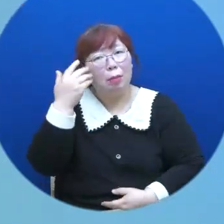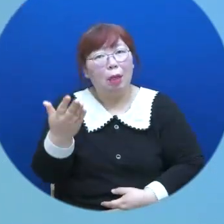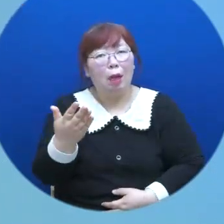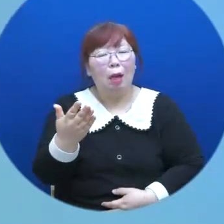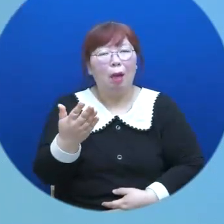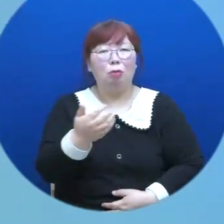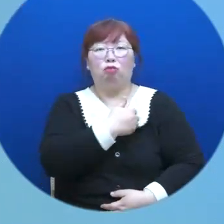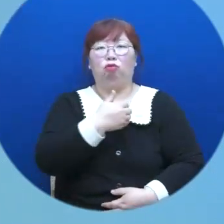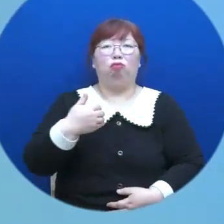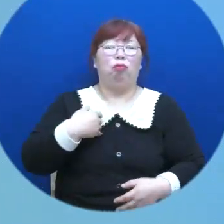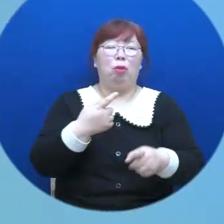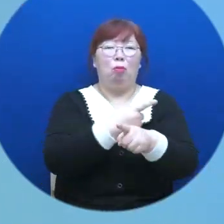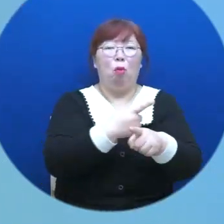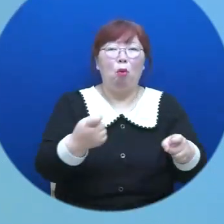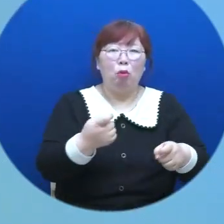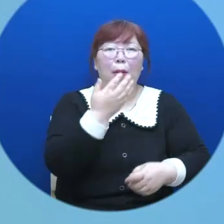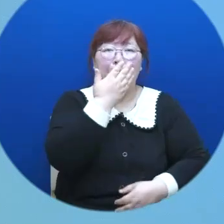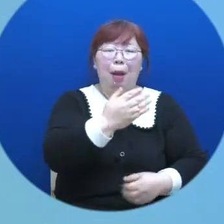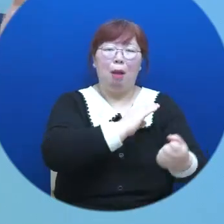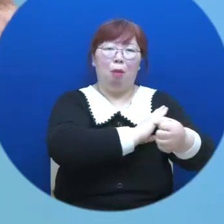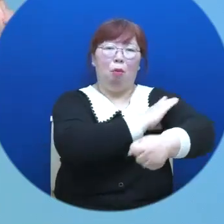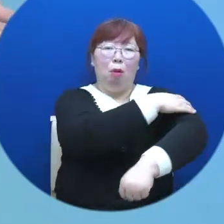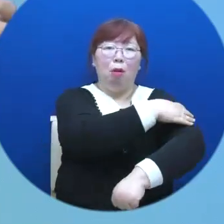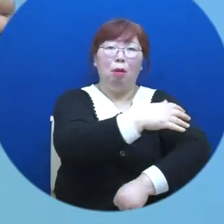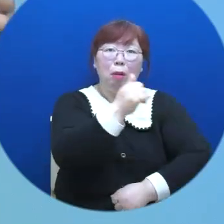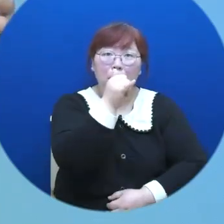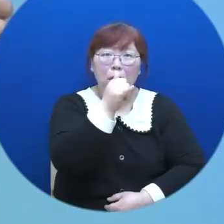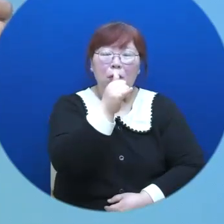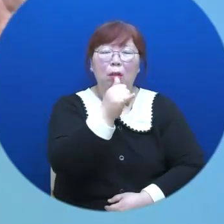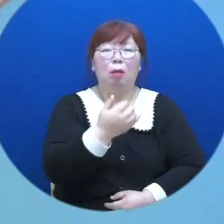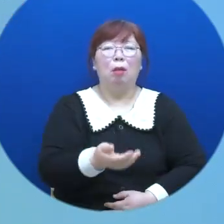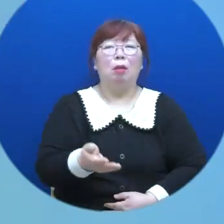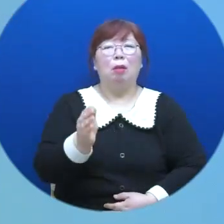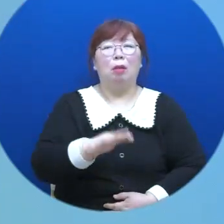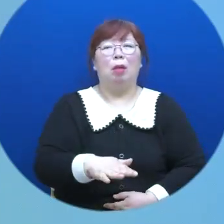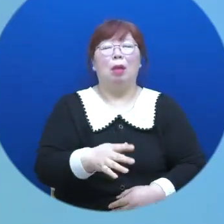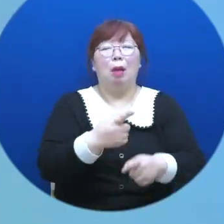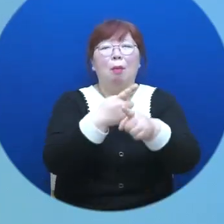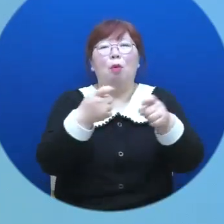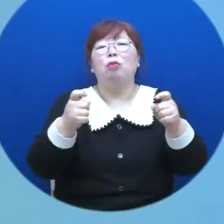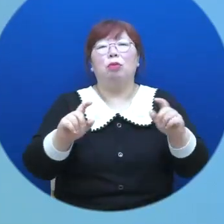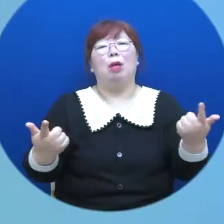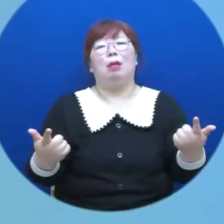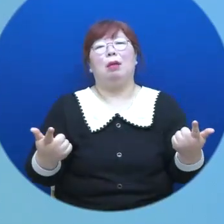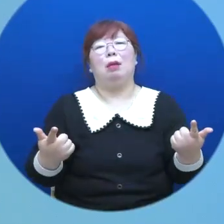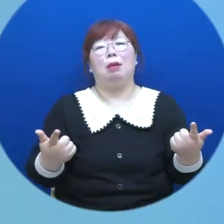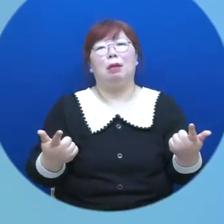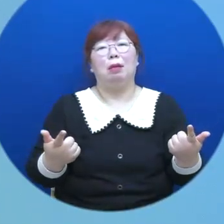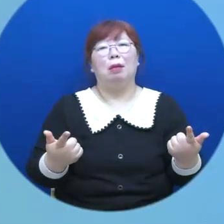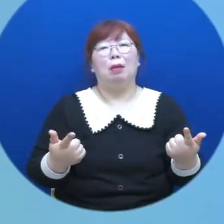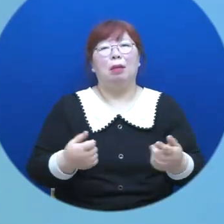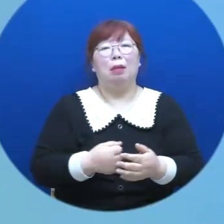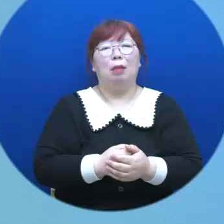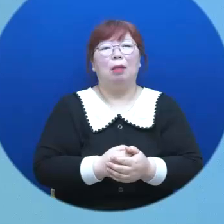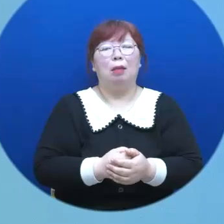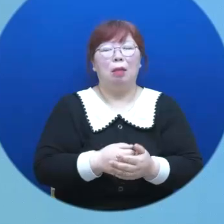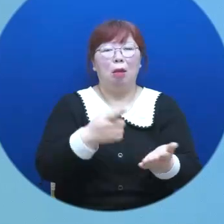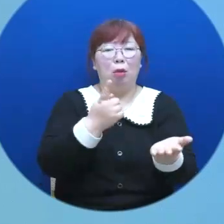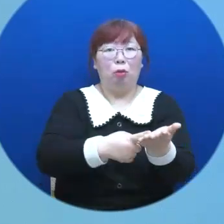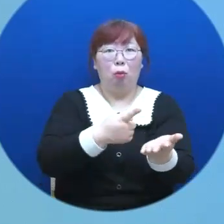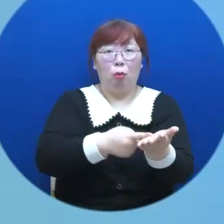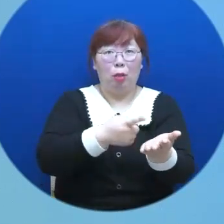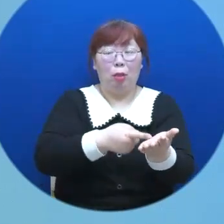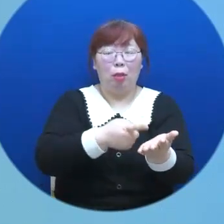있는 권력을 갖고 있는 그때 그는 복수가 아니었죠. 총리가 되고 난 이후에